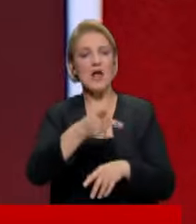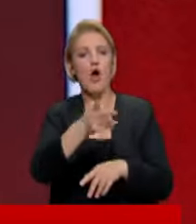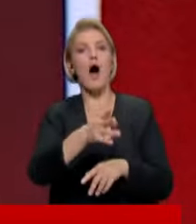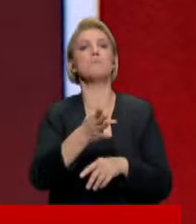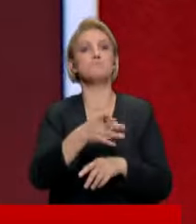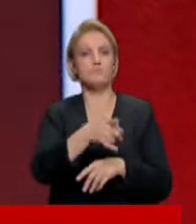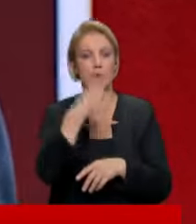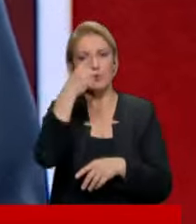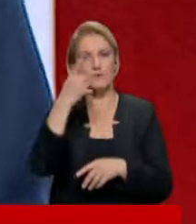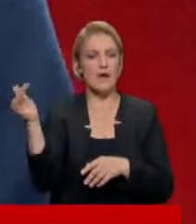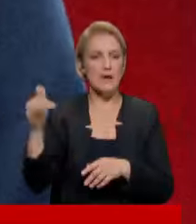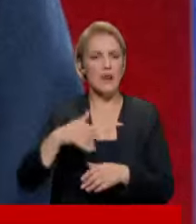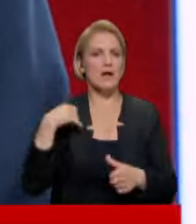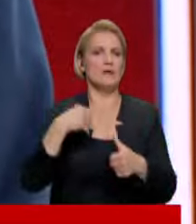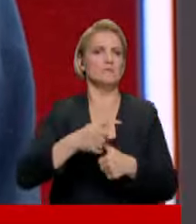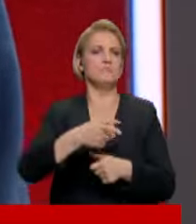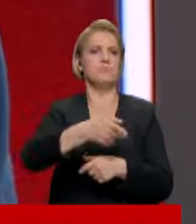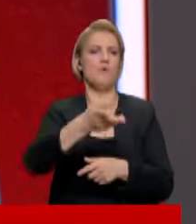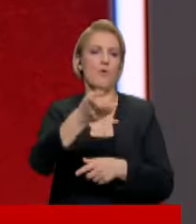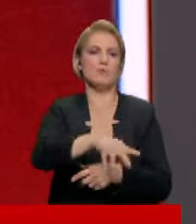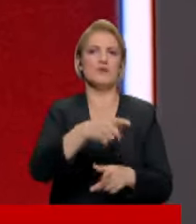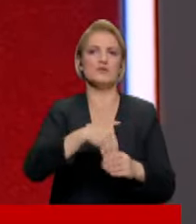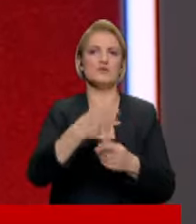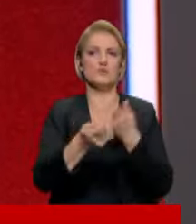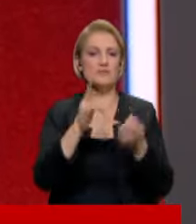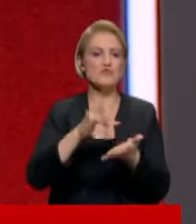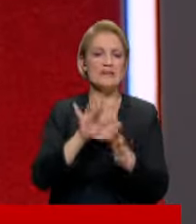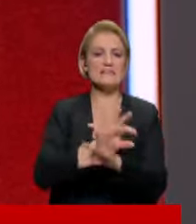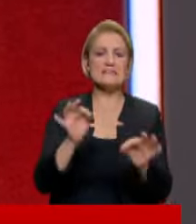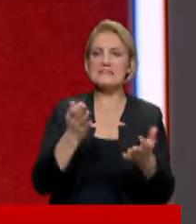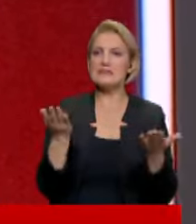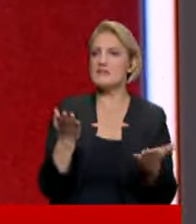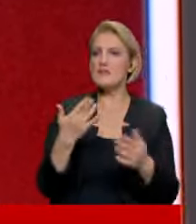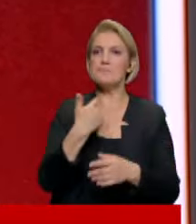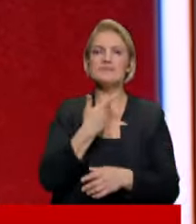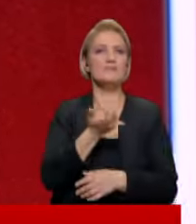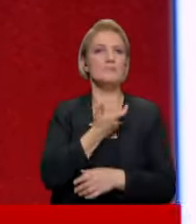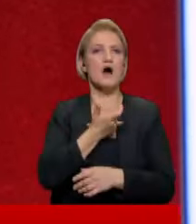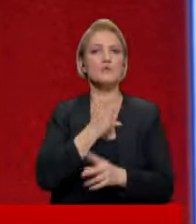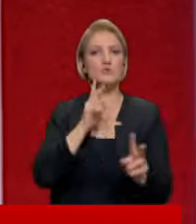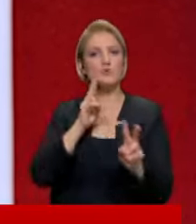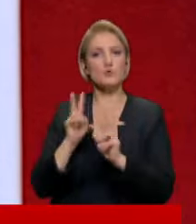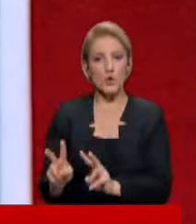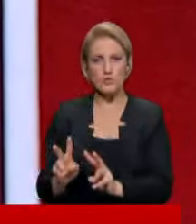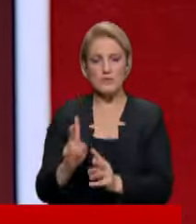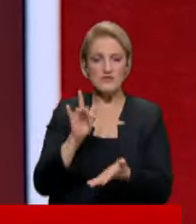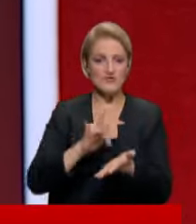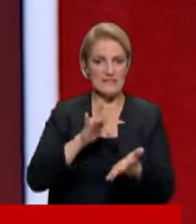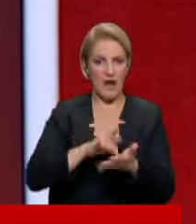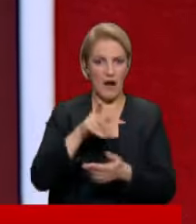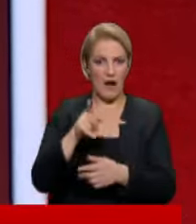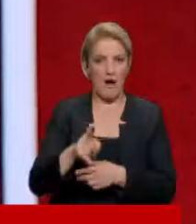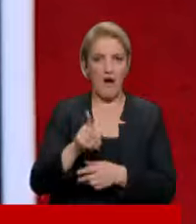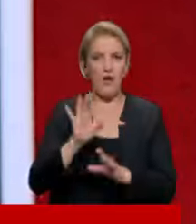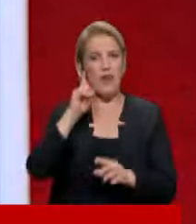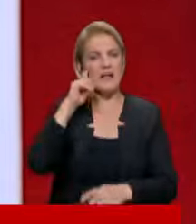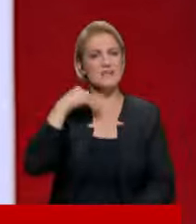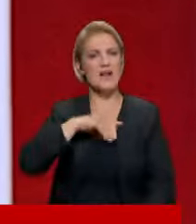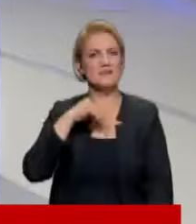tamamlıyor Peki bu sistem nasıl cezasızlık nasıl bizim kanunlarda gördüğümüz cezalar öyle